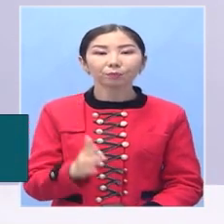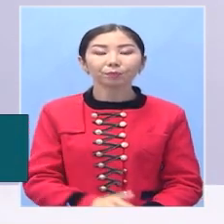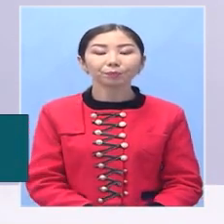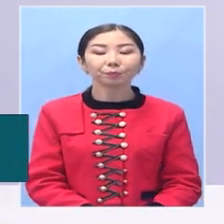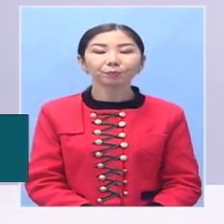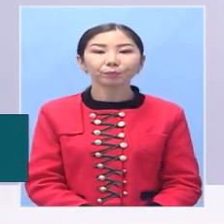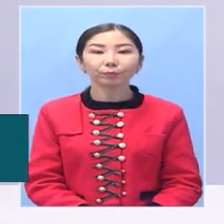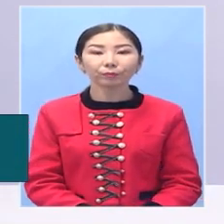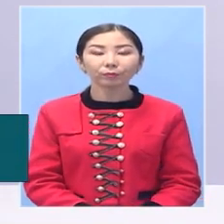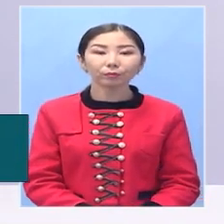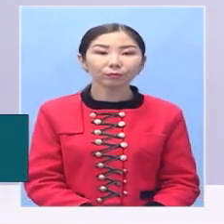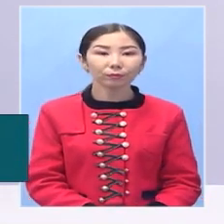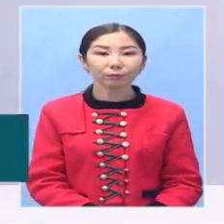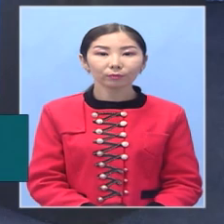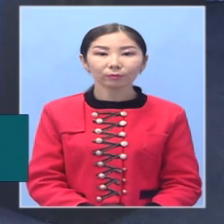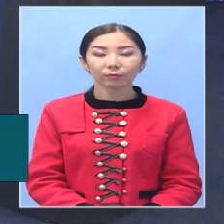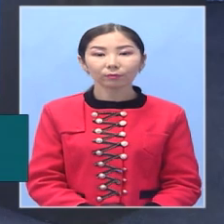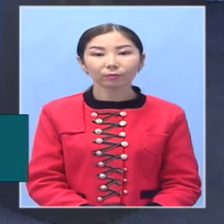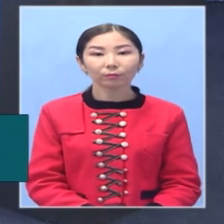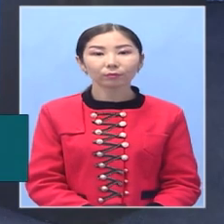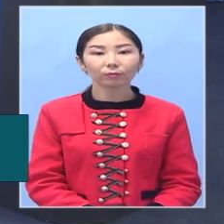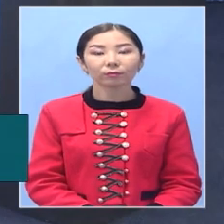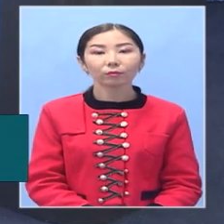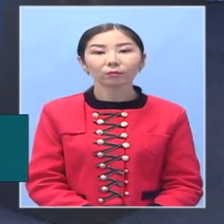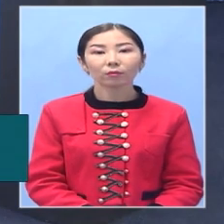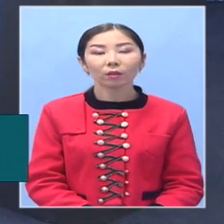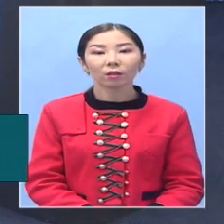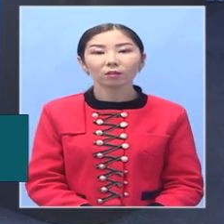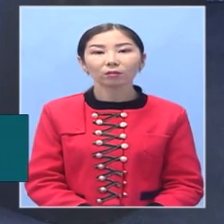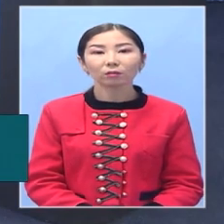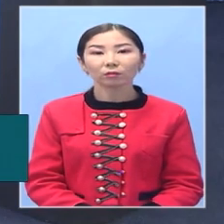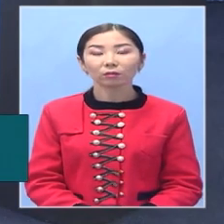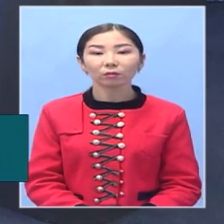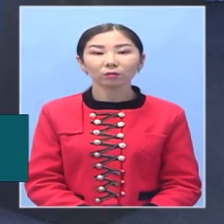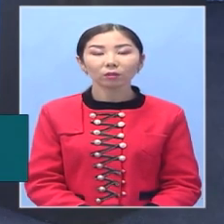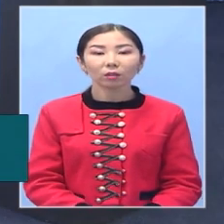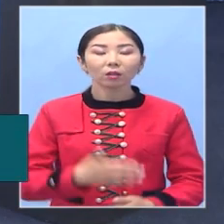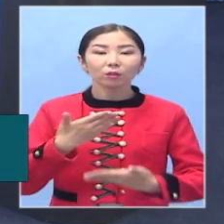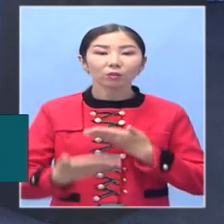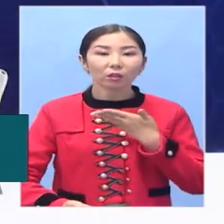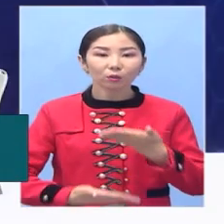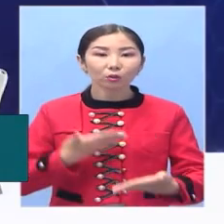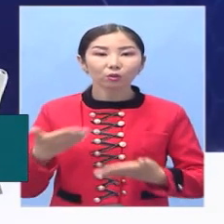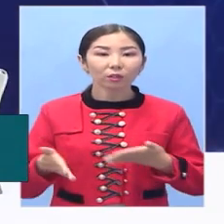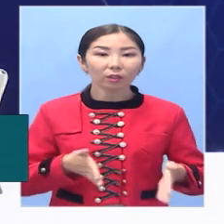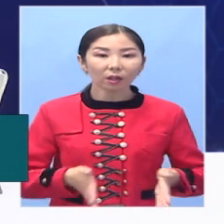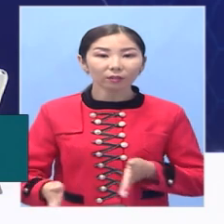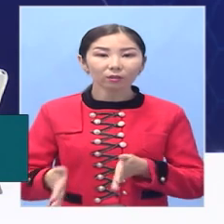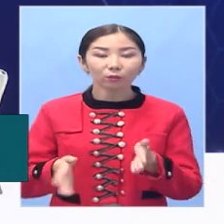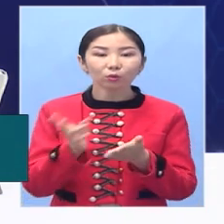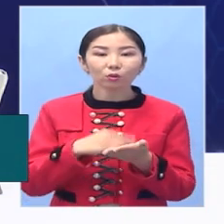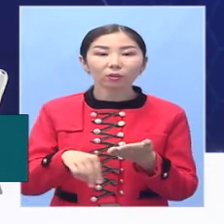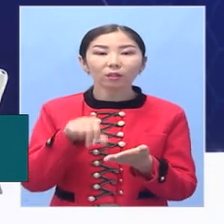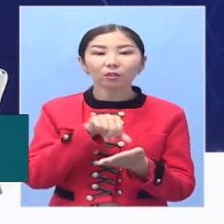Жоба басталады келесі аптадан бастап. Енді жаңа өзіңіз айттыңыз ғой, мынау жаяу жүргіншілерге қатысты жолдар, енді сол жол құрылысы